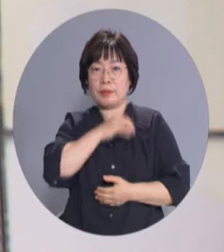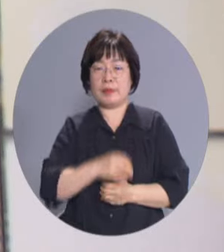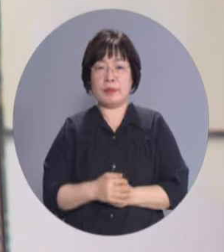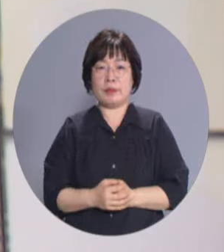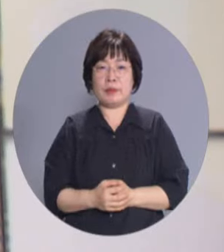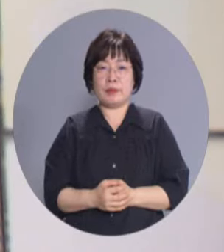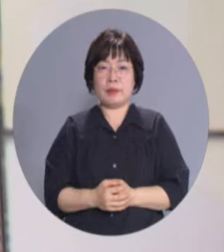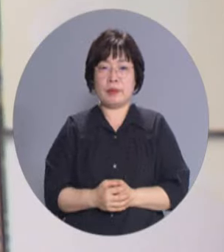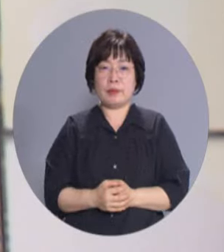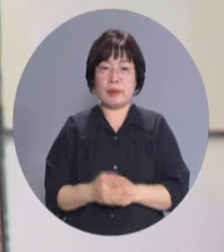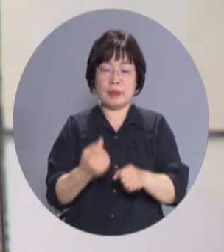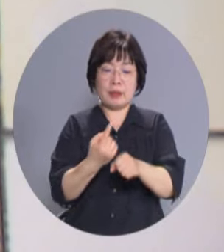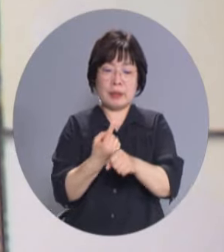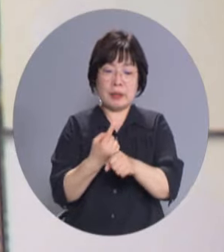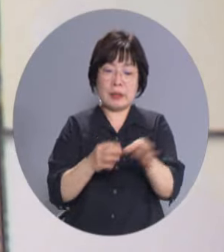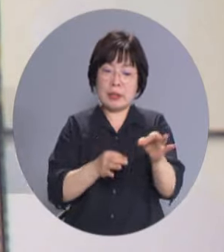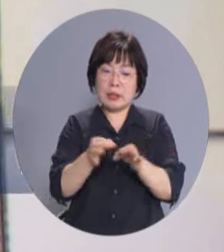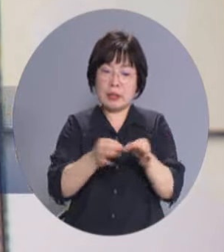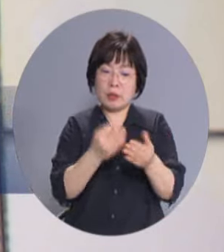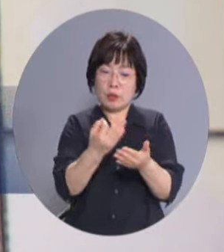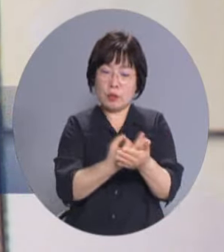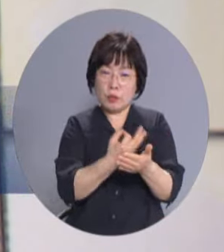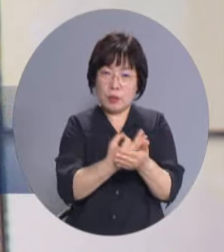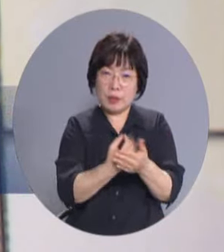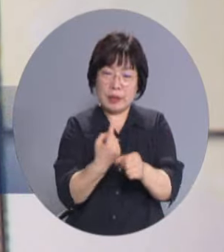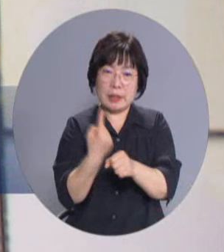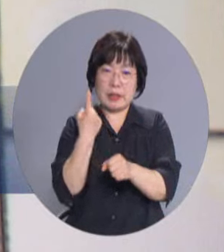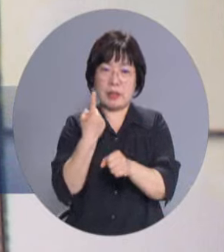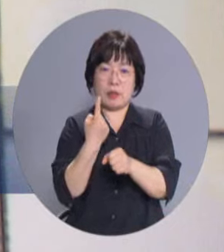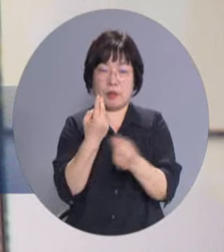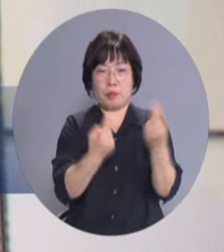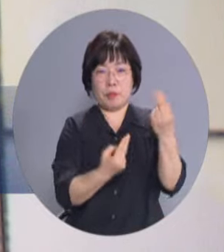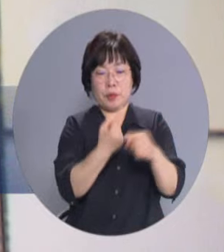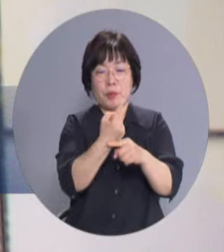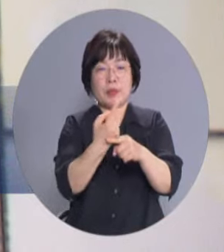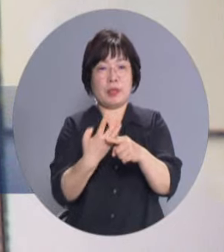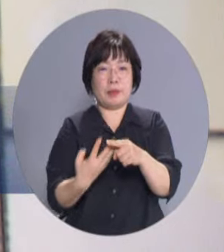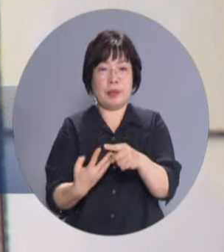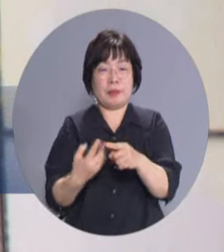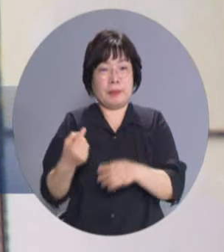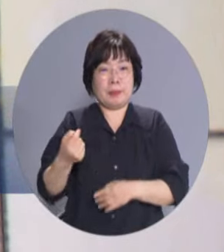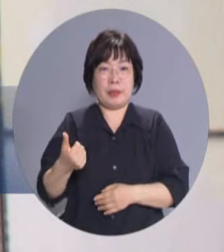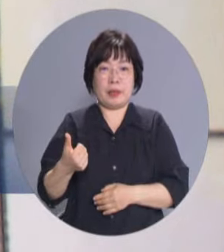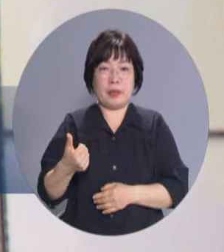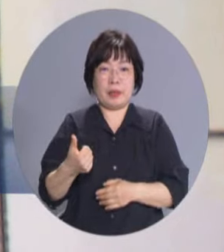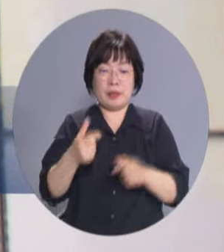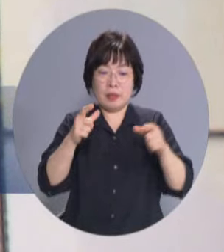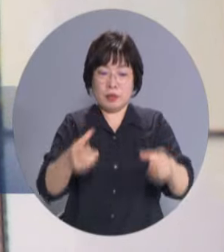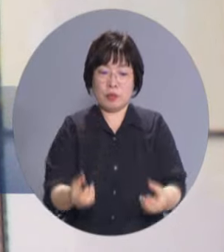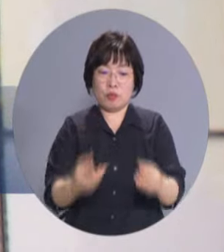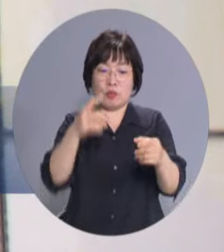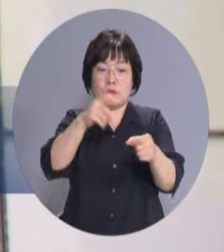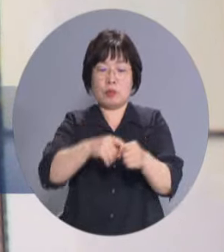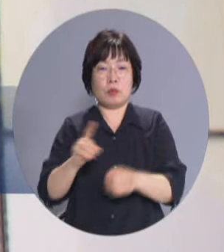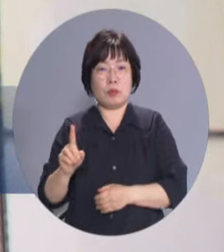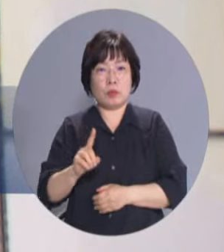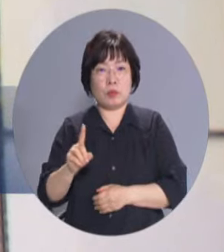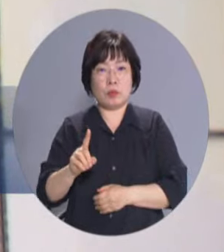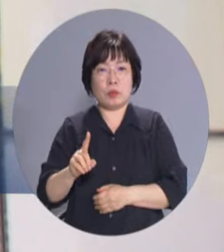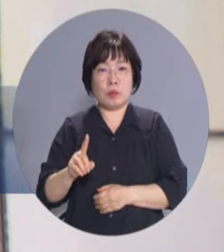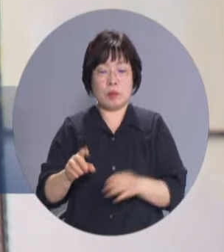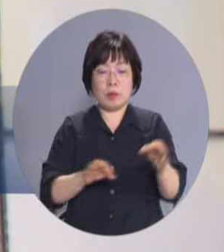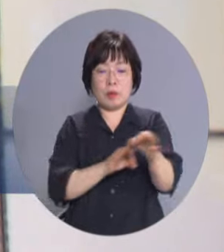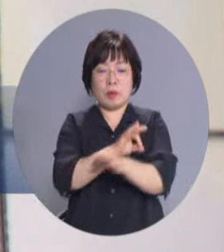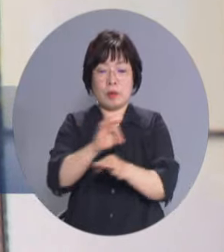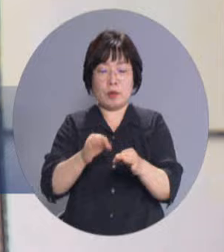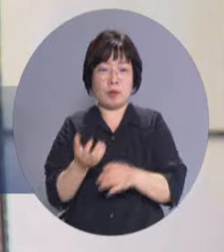그 장사하는데 매출이 작년 거북선축제 분이었어요 지역 축제의 목적이 뭔가요 지역